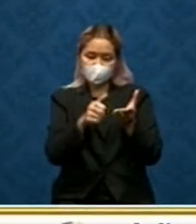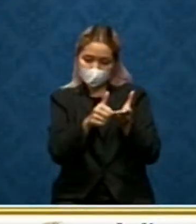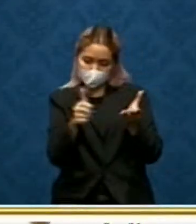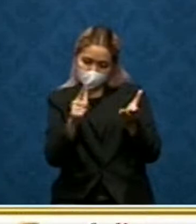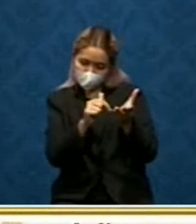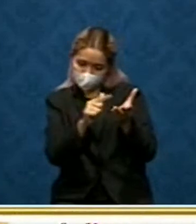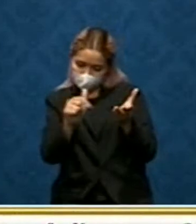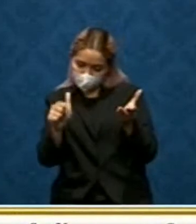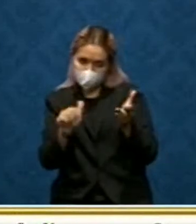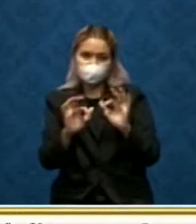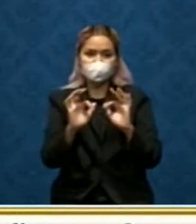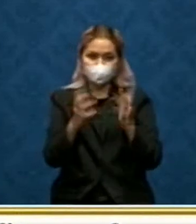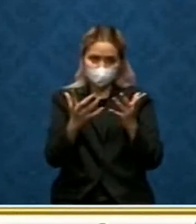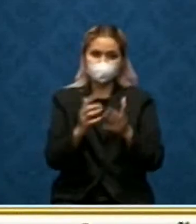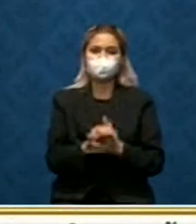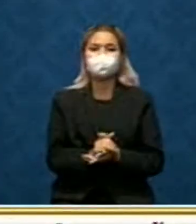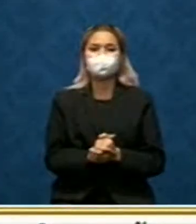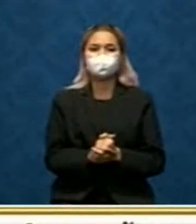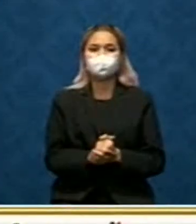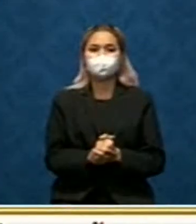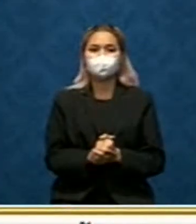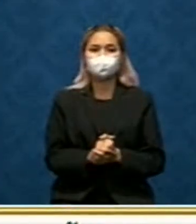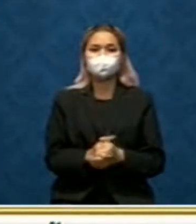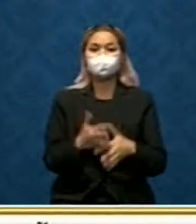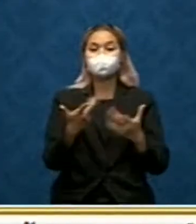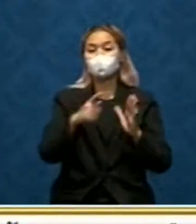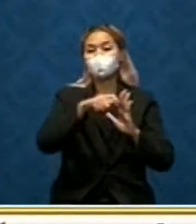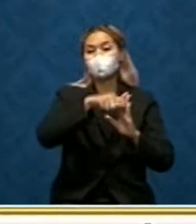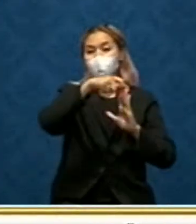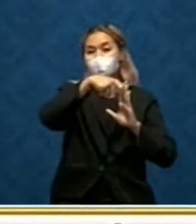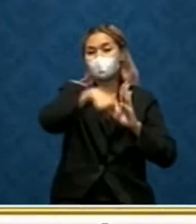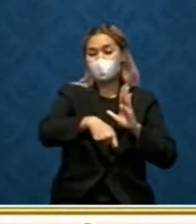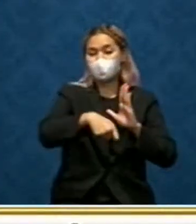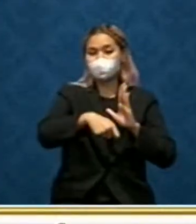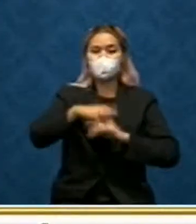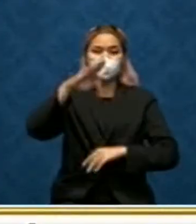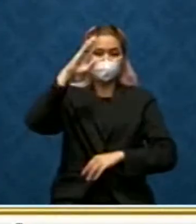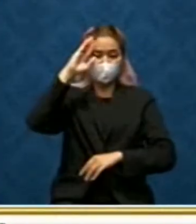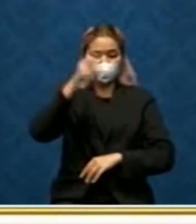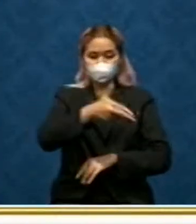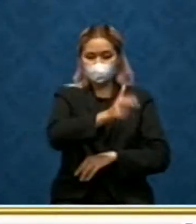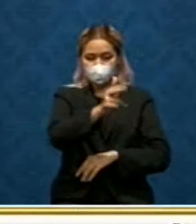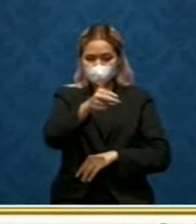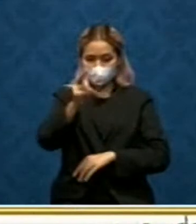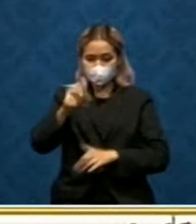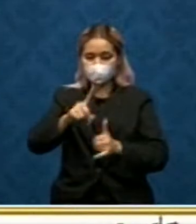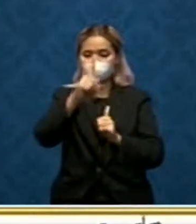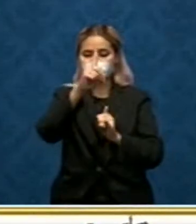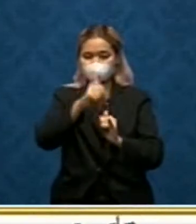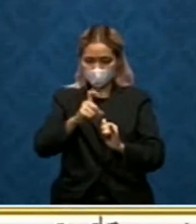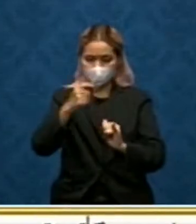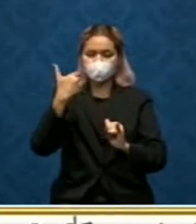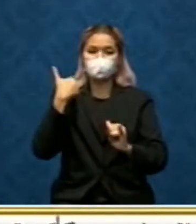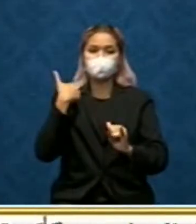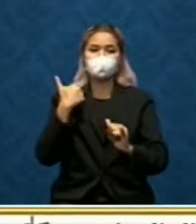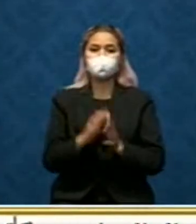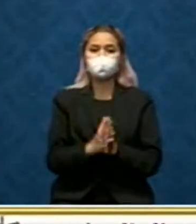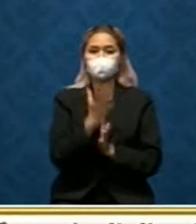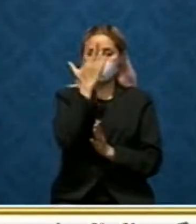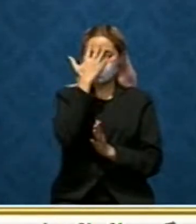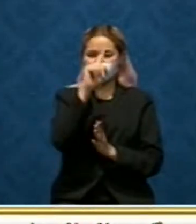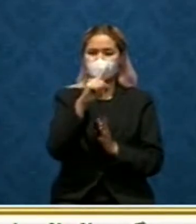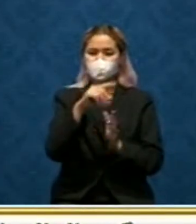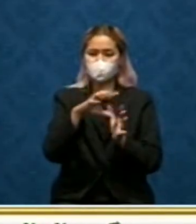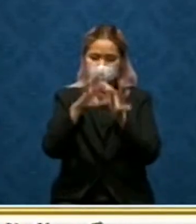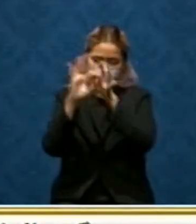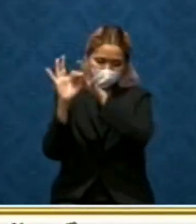นี่ต้องใหเคริเพื่อนหน่อยใหอยิกันตายที่โลาสที่หันucheยงไปยงมาปรากฏว่าก็โกงและทศห